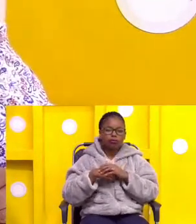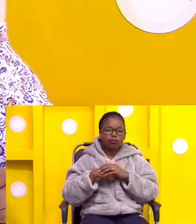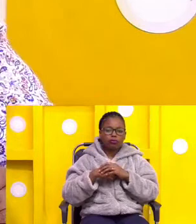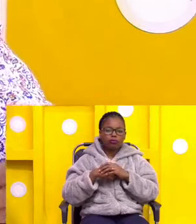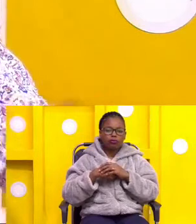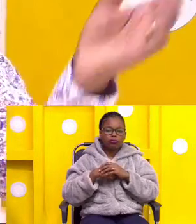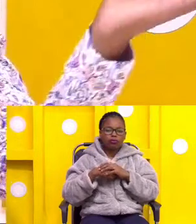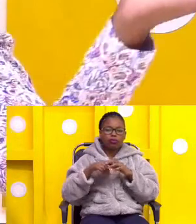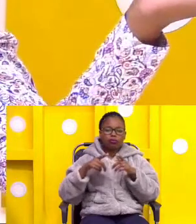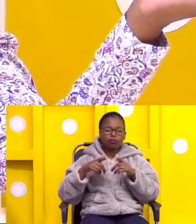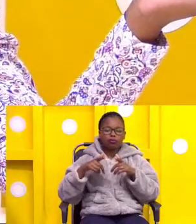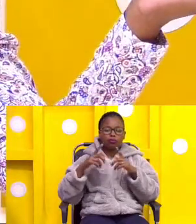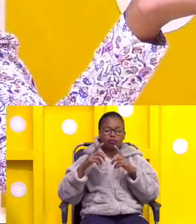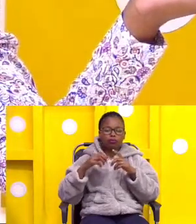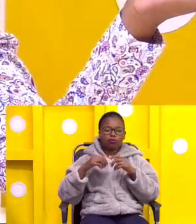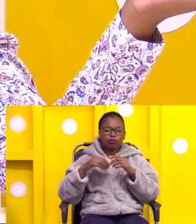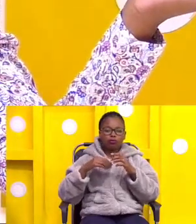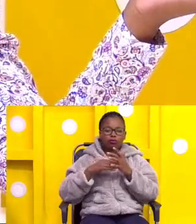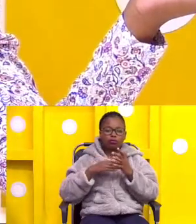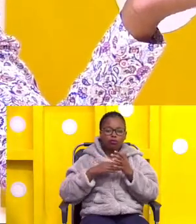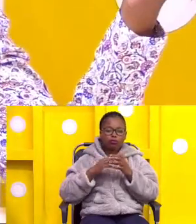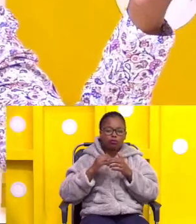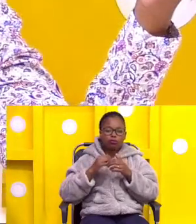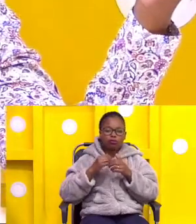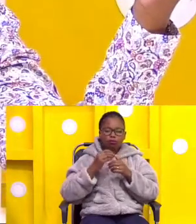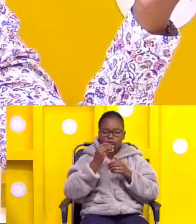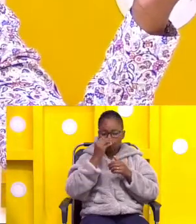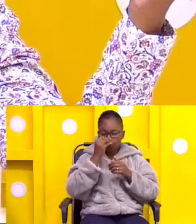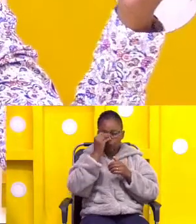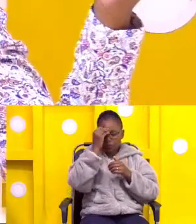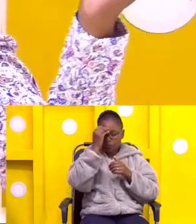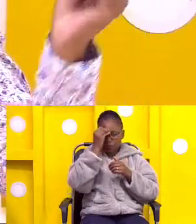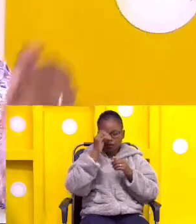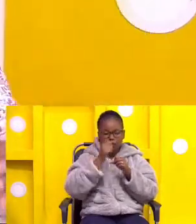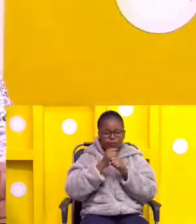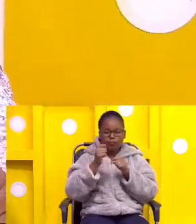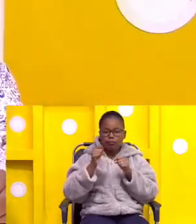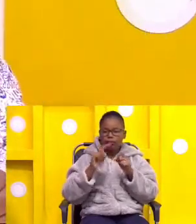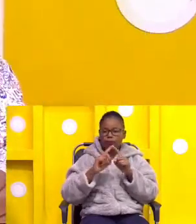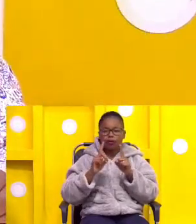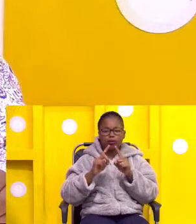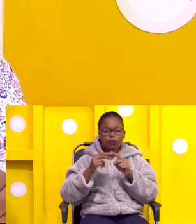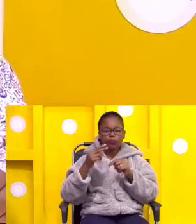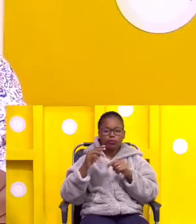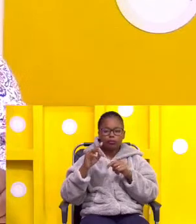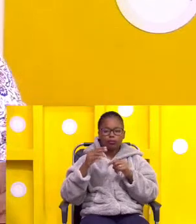ndi hau na ni haha Huduma Center na Kenyatta ni hau